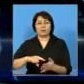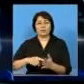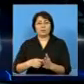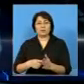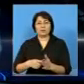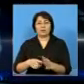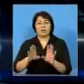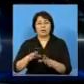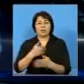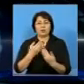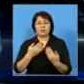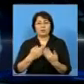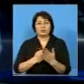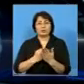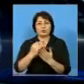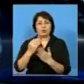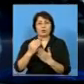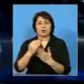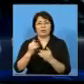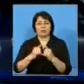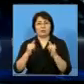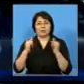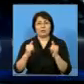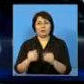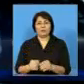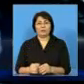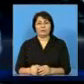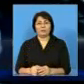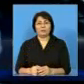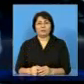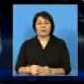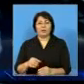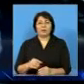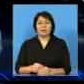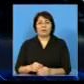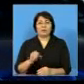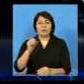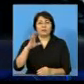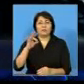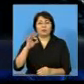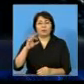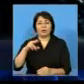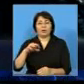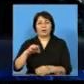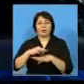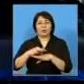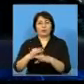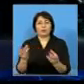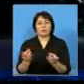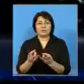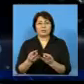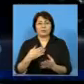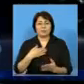біз бірден жоғарғы мақсаттар қойып, ол жақта бірден мүмкін Еуропаға да көз салуымыз керек. Себебі біздің команда